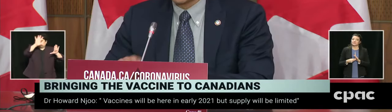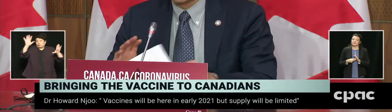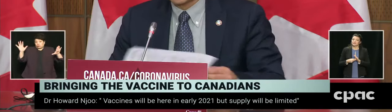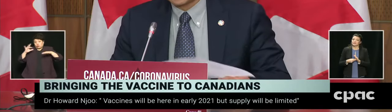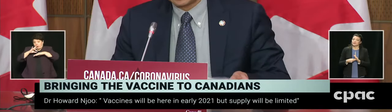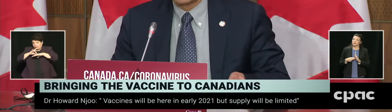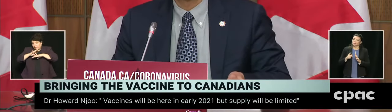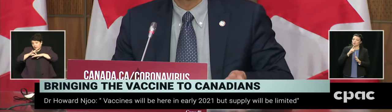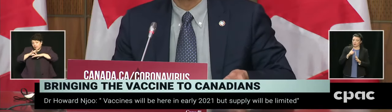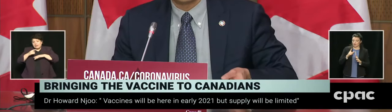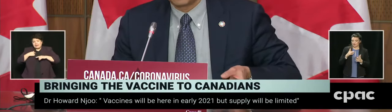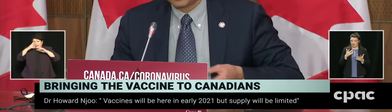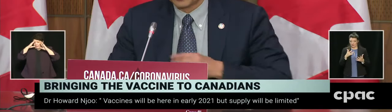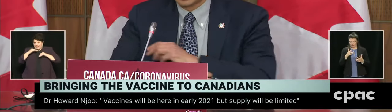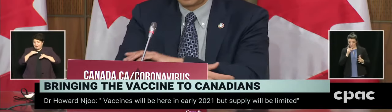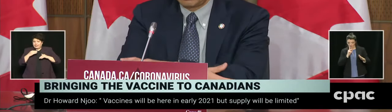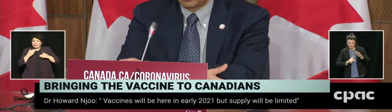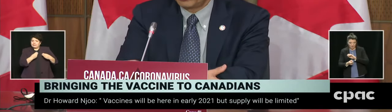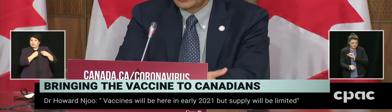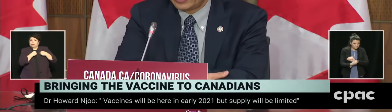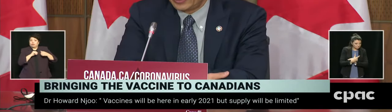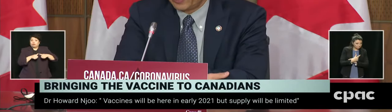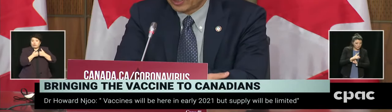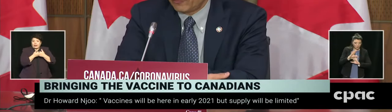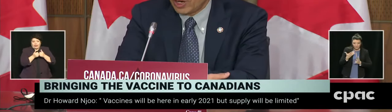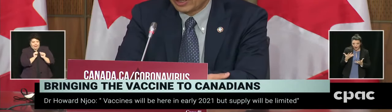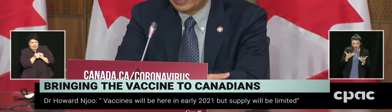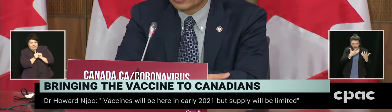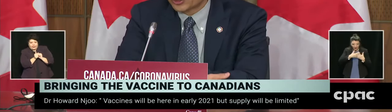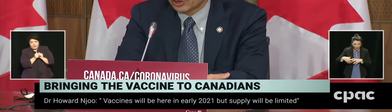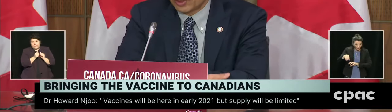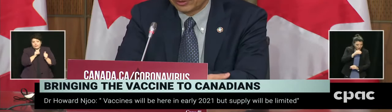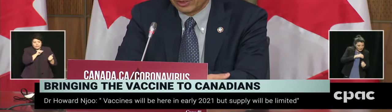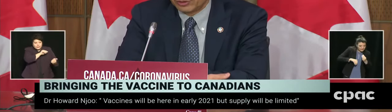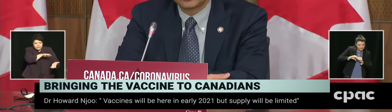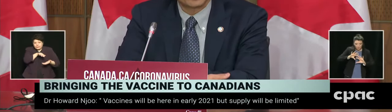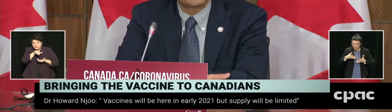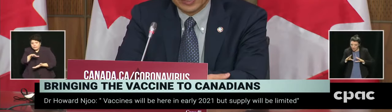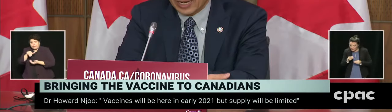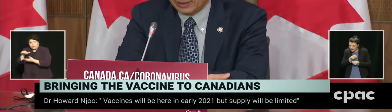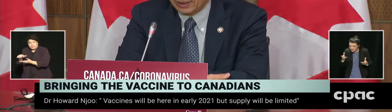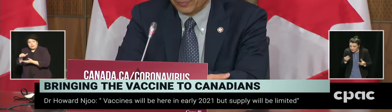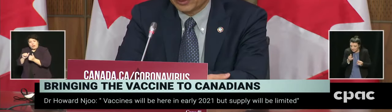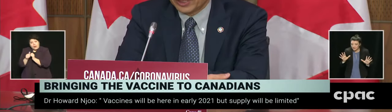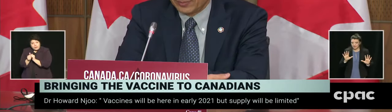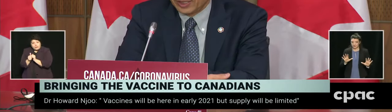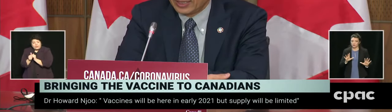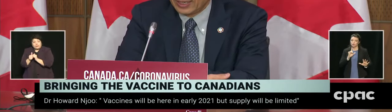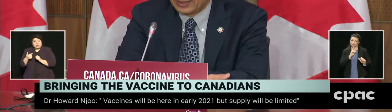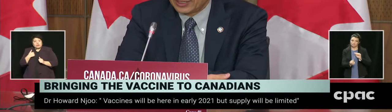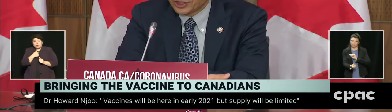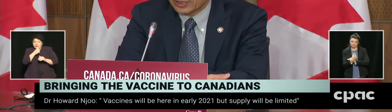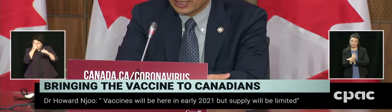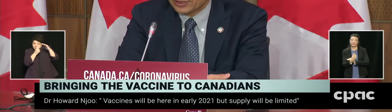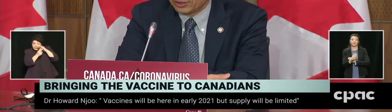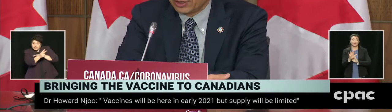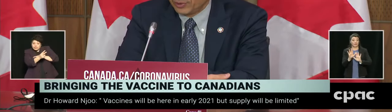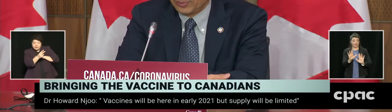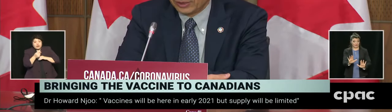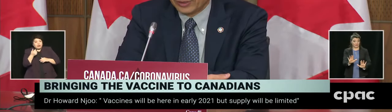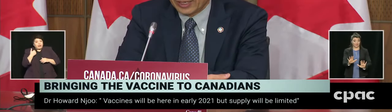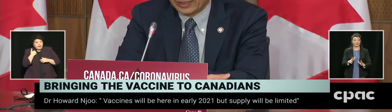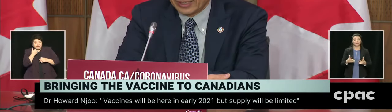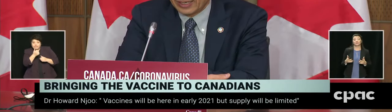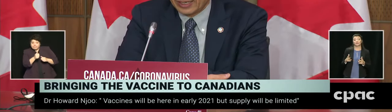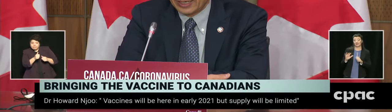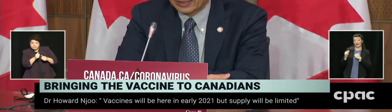obstacles logistiques devant nous. Pour nous aider à prévoir et à surmonter tout obstacle possible, l'Agence de la santé